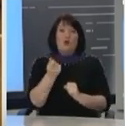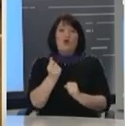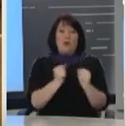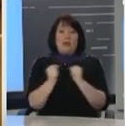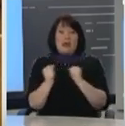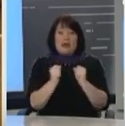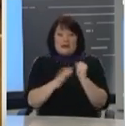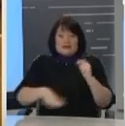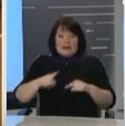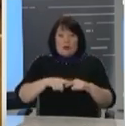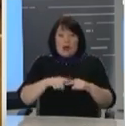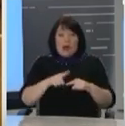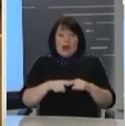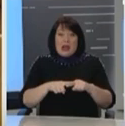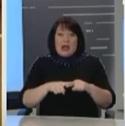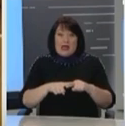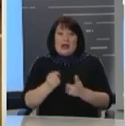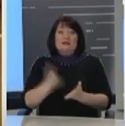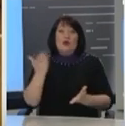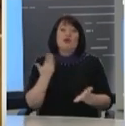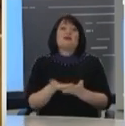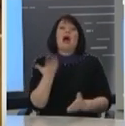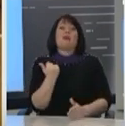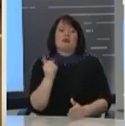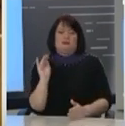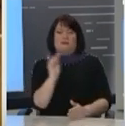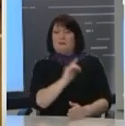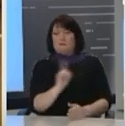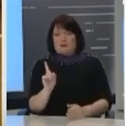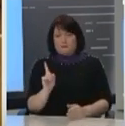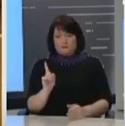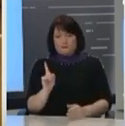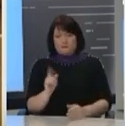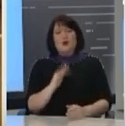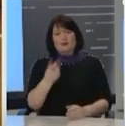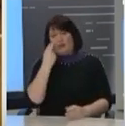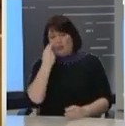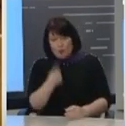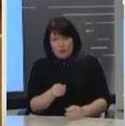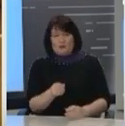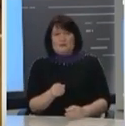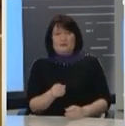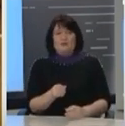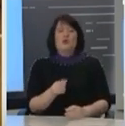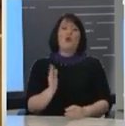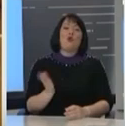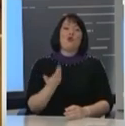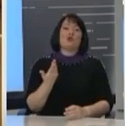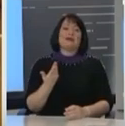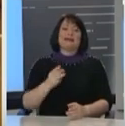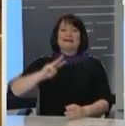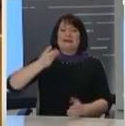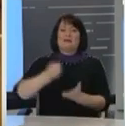οικονομική στη χώρα και δεν θα ολοκληρωθεί η αξιολόγηση. Και όταν φάνηκε ότι και η